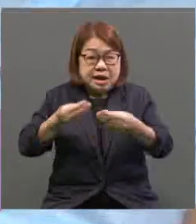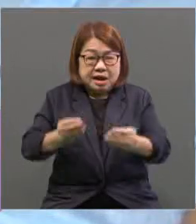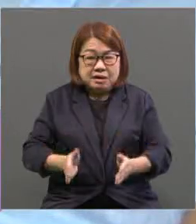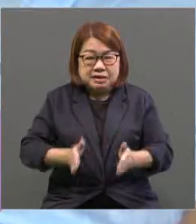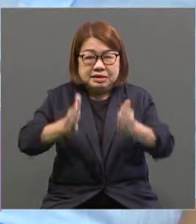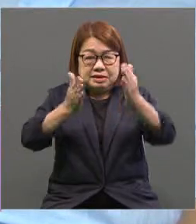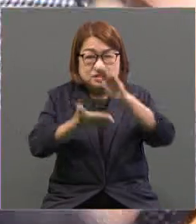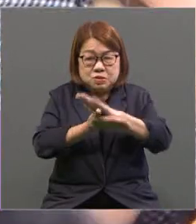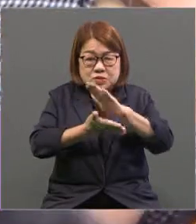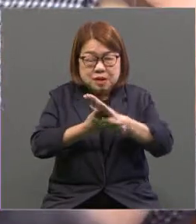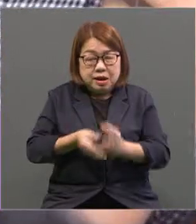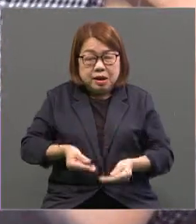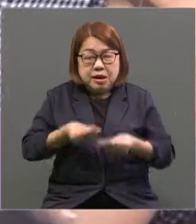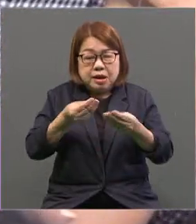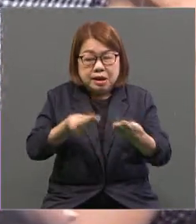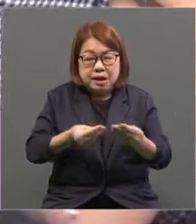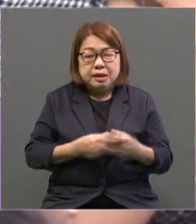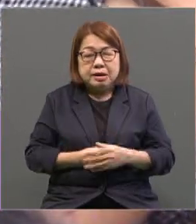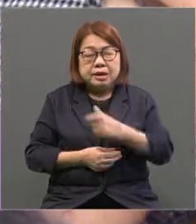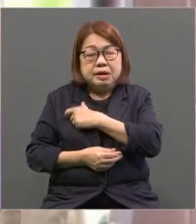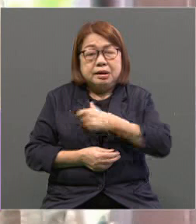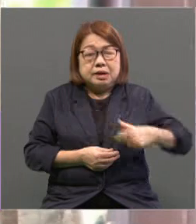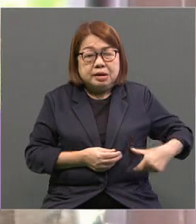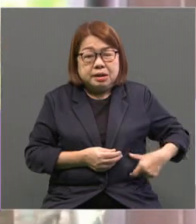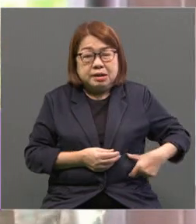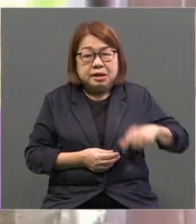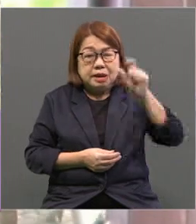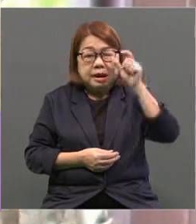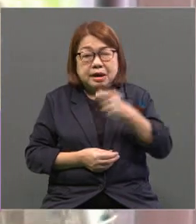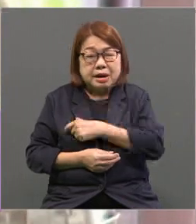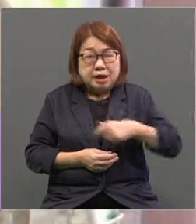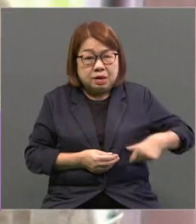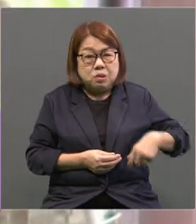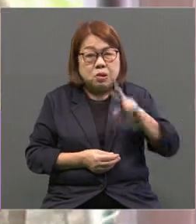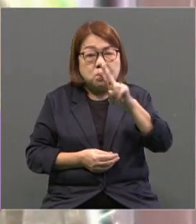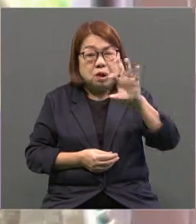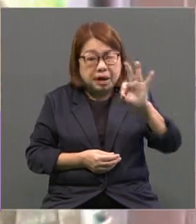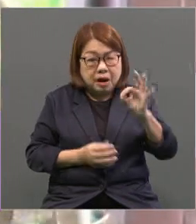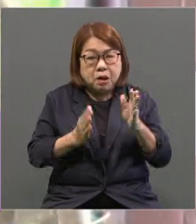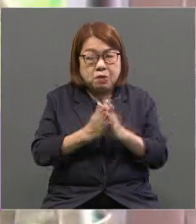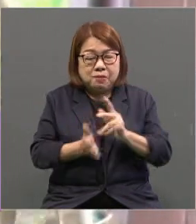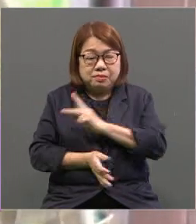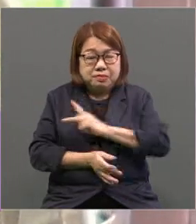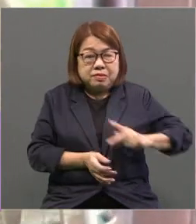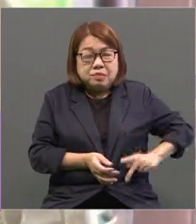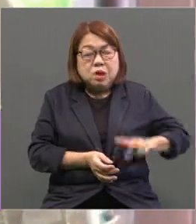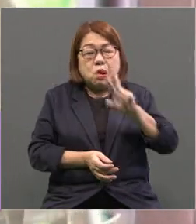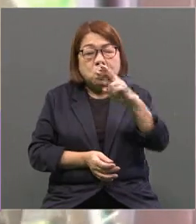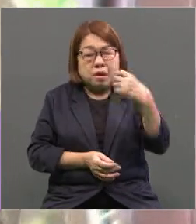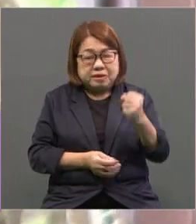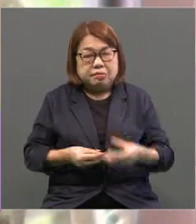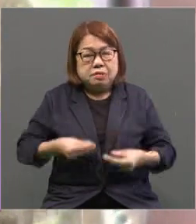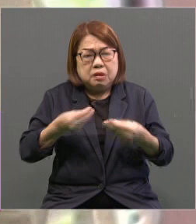เป็นพระราชกุศลแด่พระบาทสมเด็จพระเจ้าอยู่หัวรัชกาลที่ 9และพระบาทสมเด็จพระเจ้าอยู่หัวรัชกาลที่ 10เพื่อเป็นการตอบแทนพระคุณแผ่นดิน